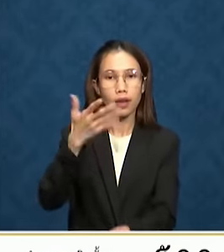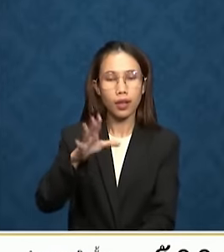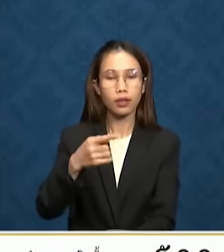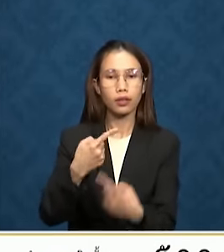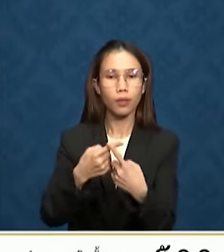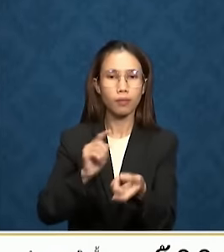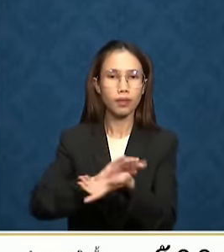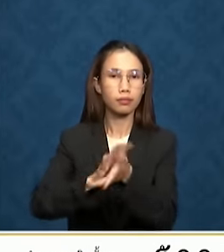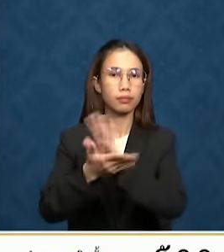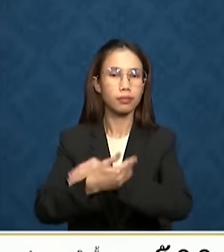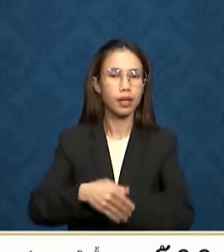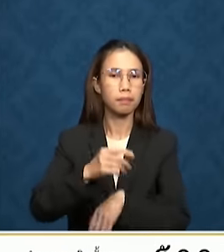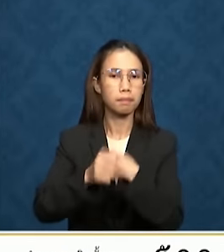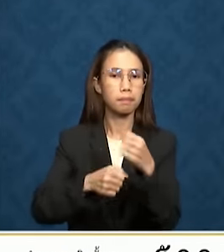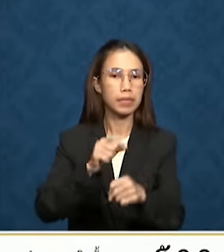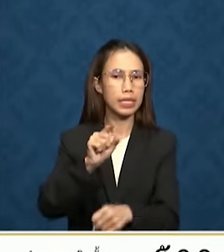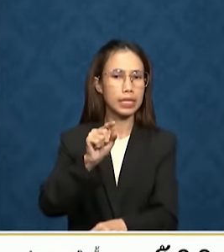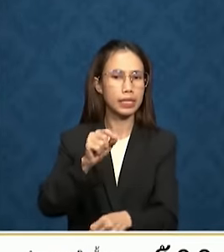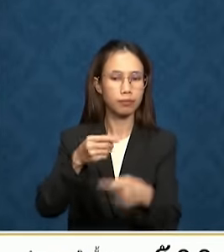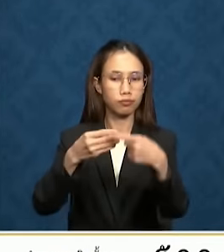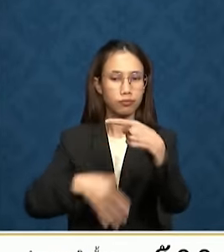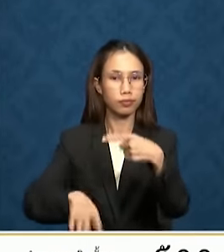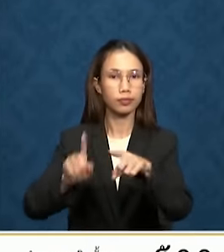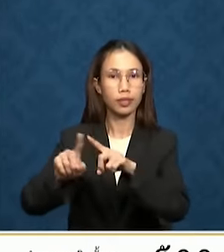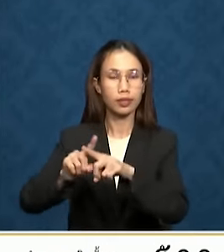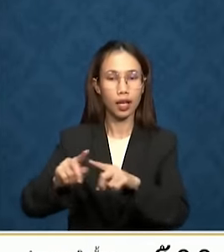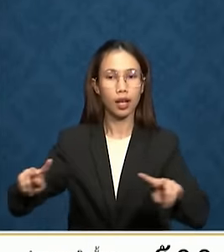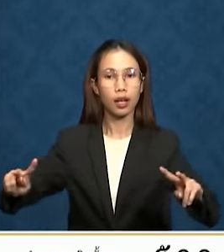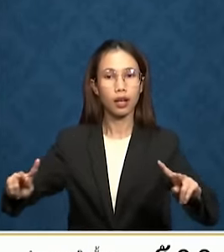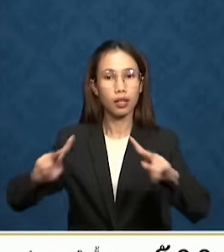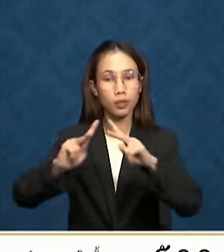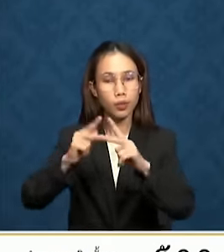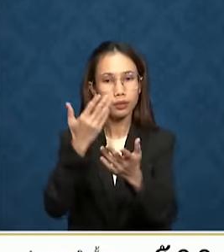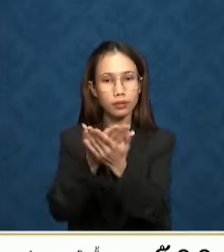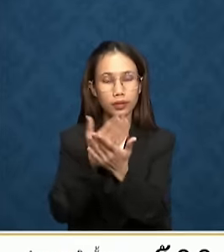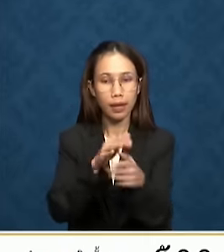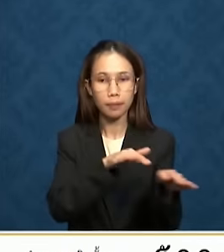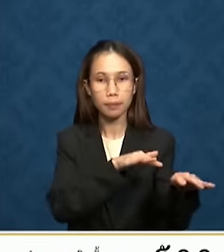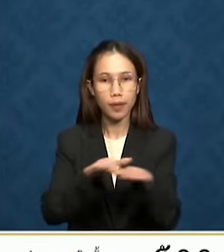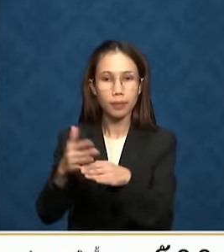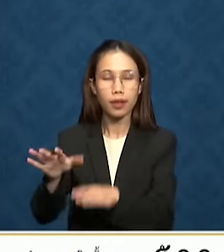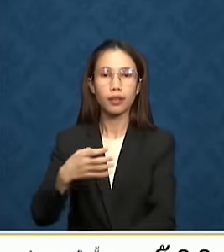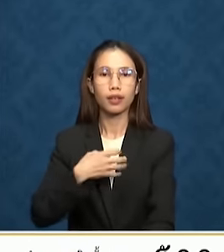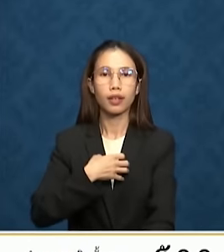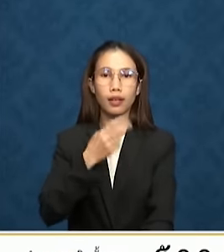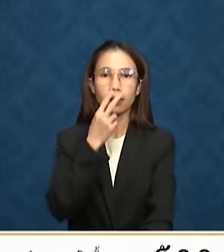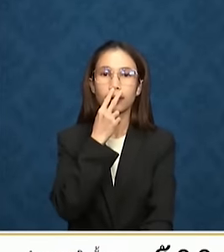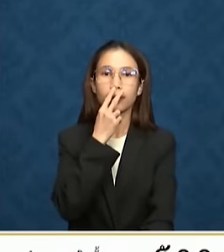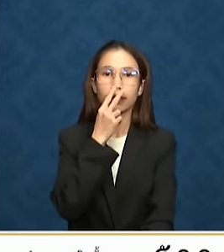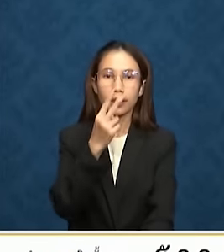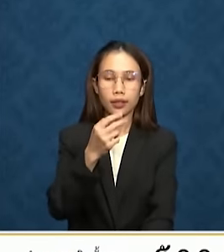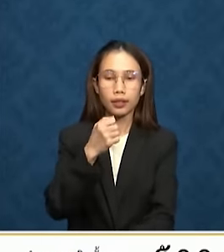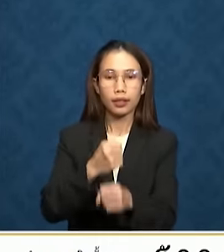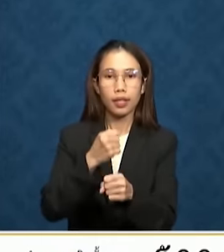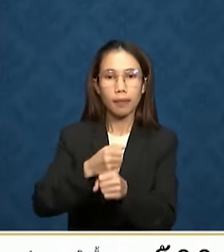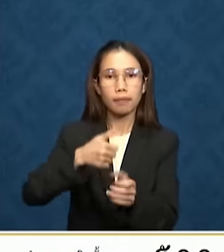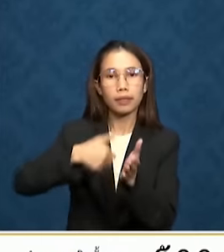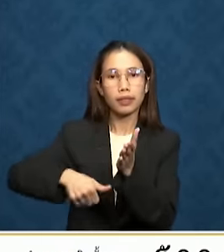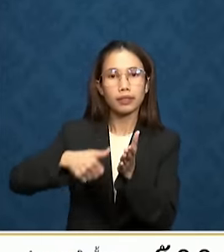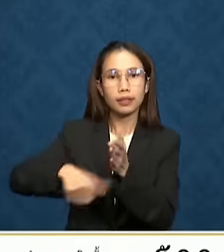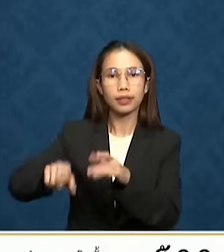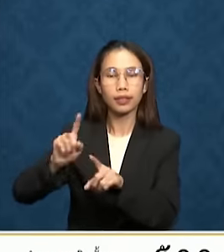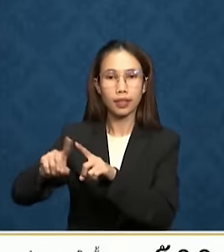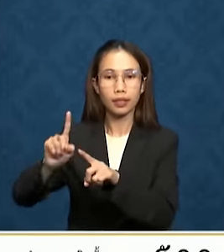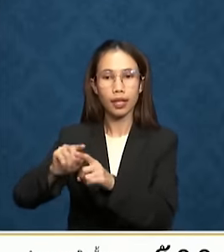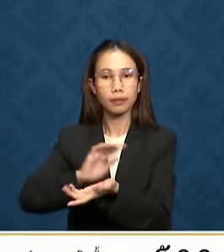มีการปฏิรูป 20อย่างใช่มั้ยครับทางกระทรวงการคลังเตรียมไว้ในข่าวผมก็อยากจะเห็นว่าจะขยายฐานภาษีว่าจะ